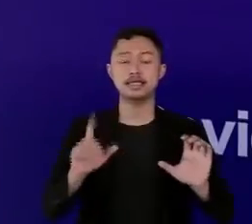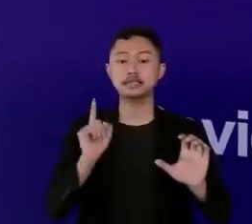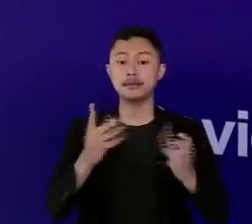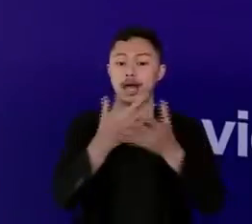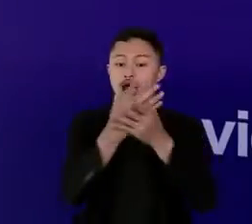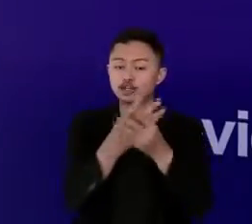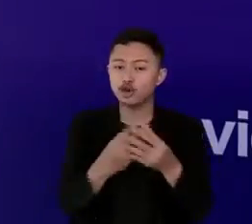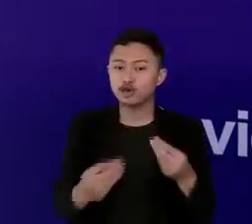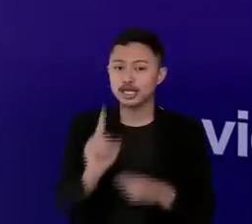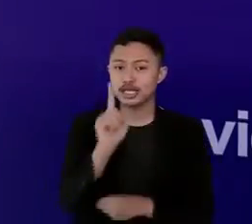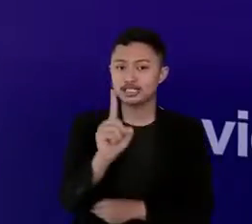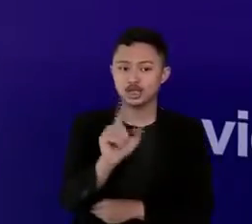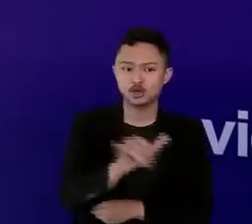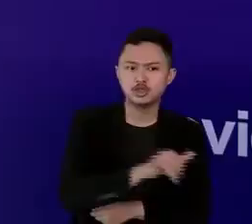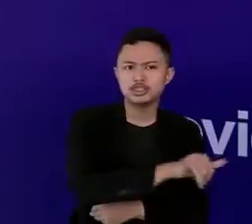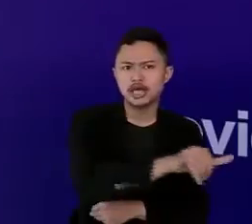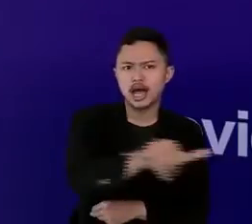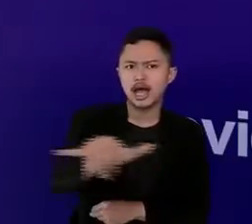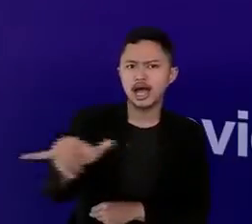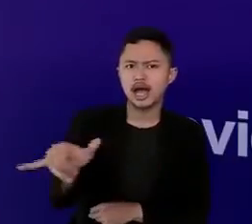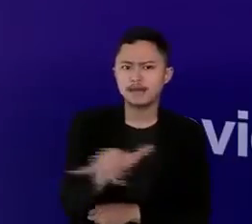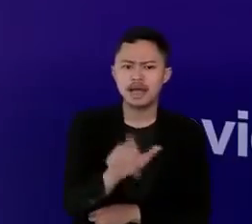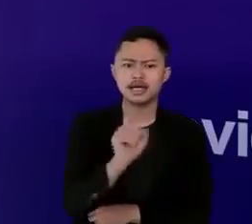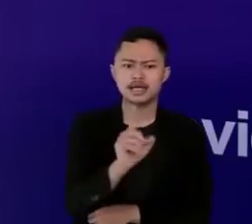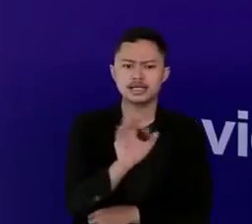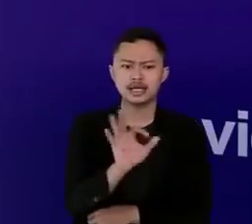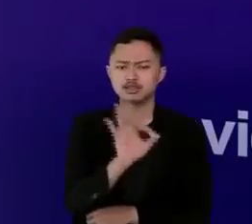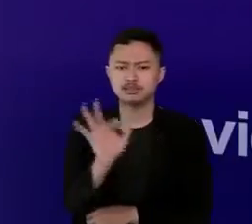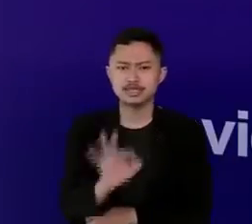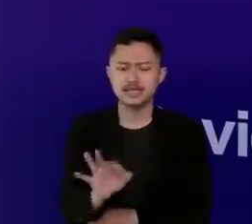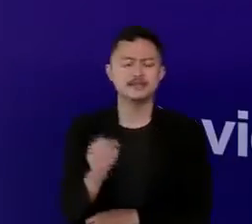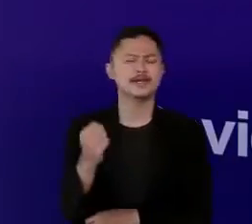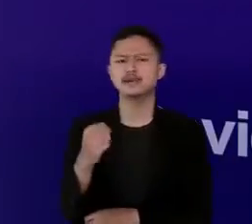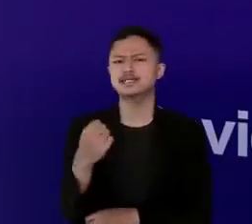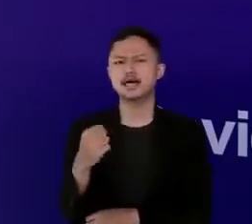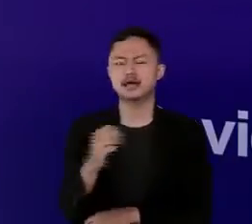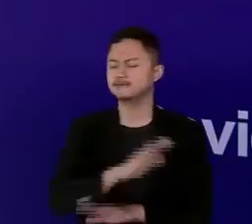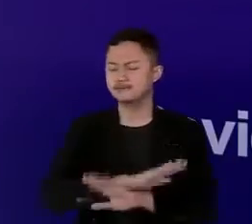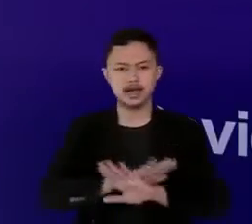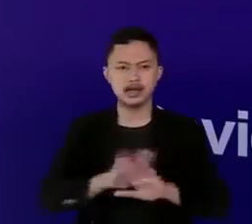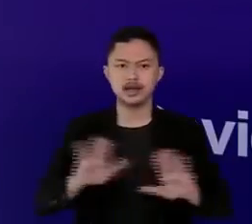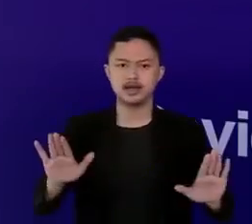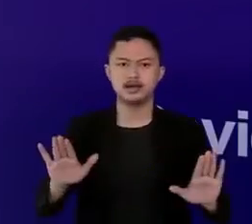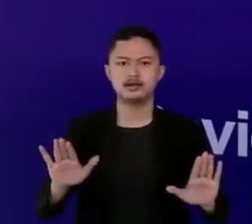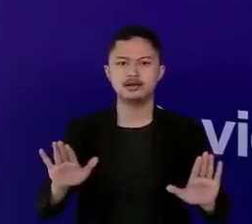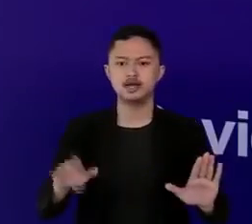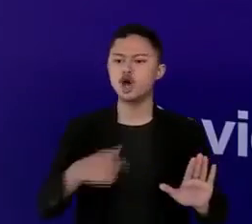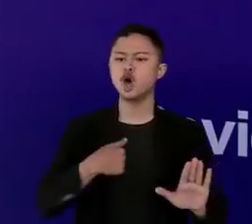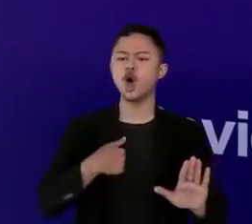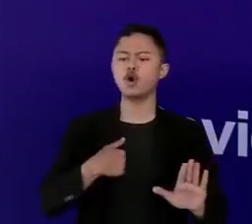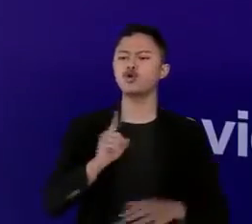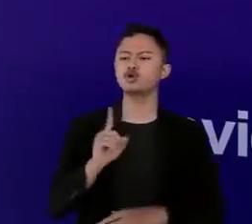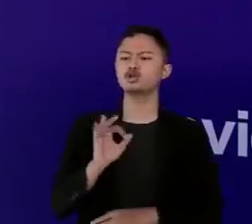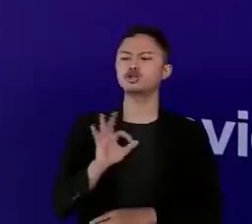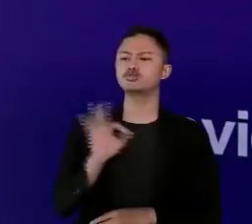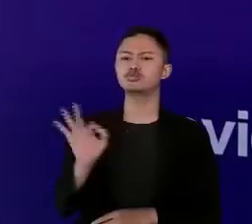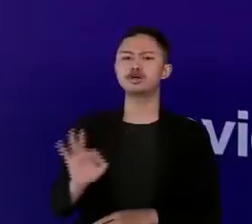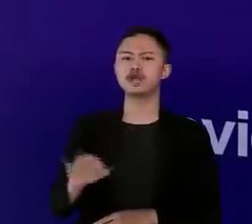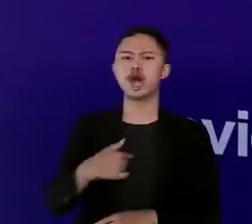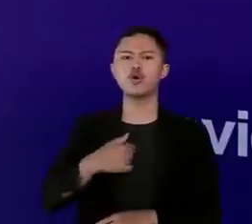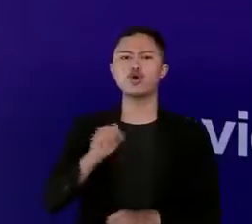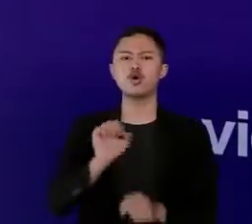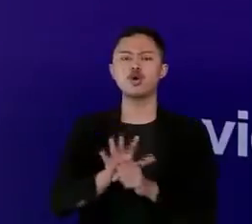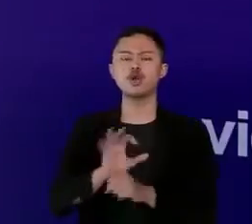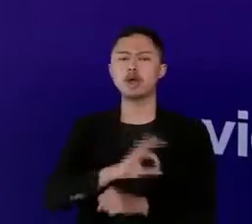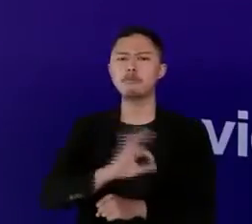ada satupun yang bisa dikatakan 100% bisa menjamin bahwa kita tidak akan tertular untuk yang belum pernah